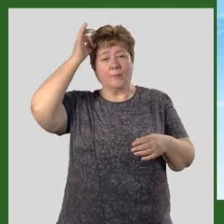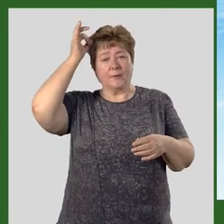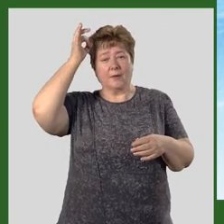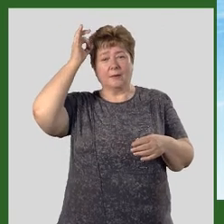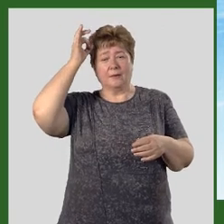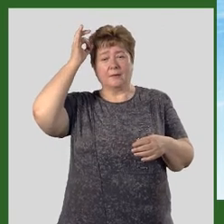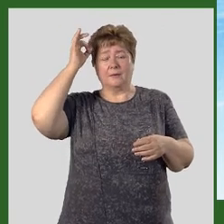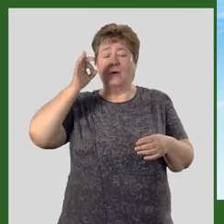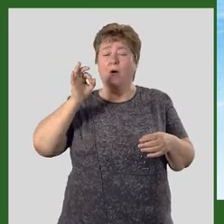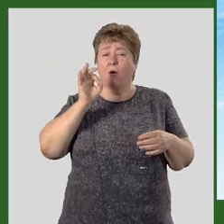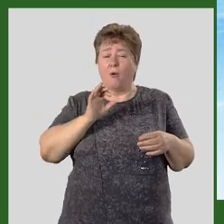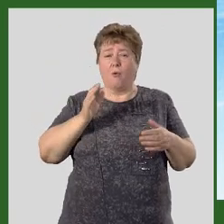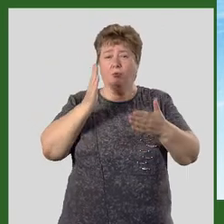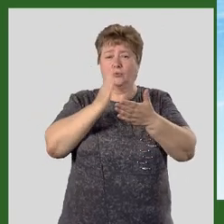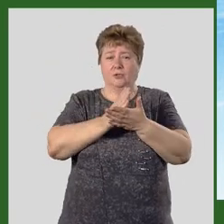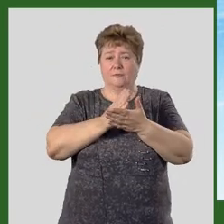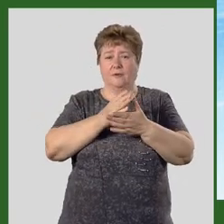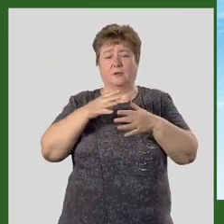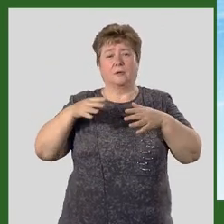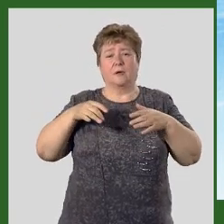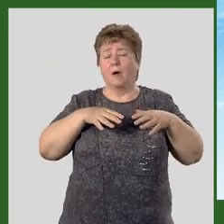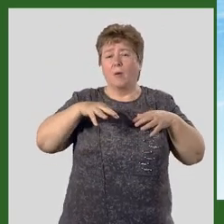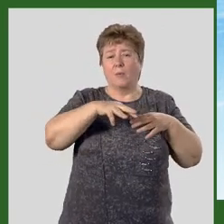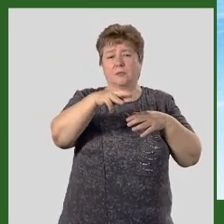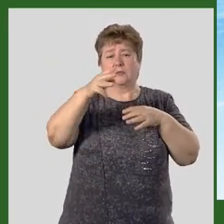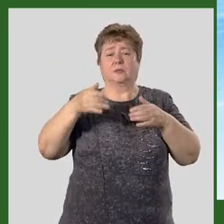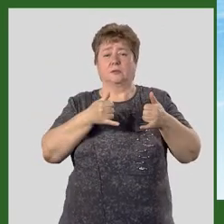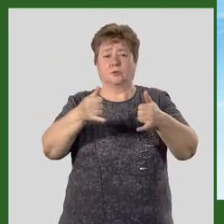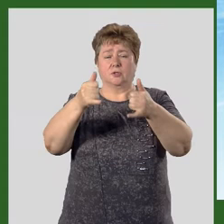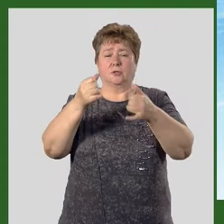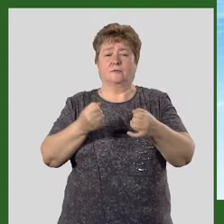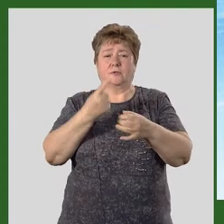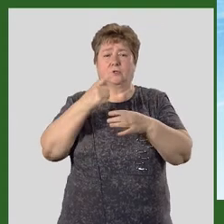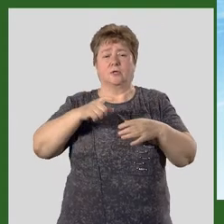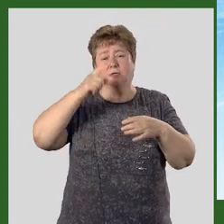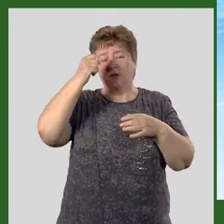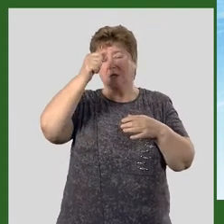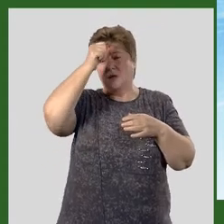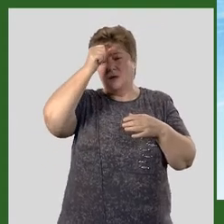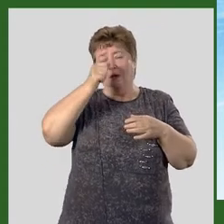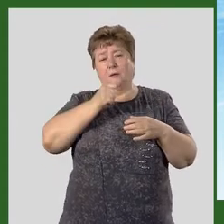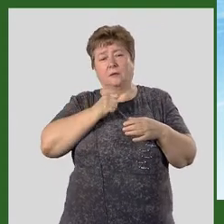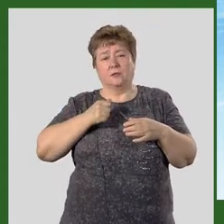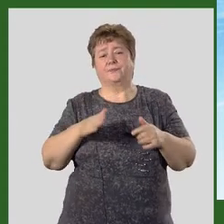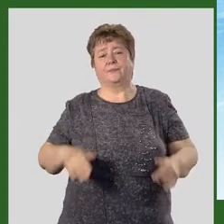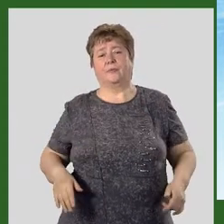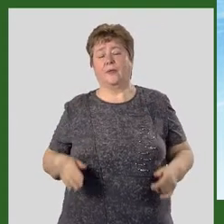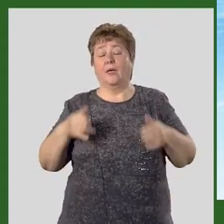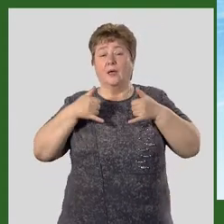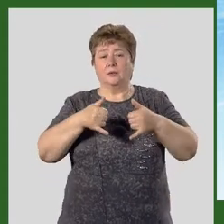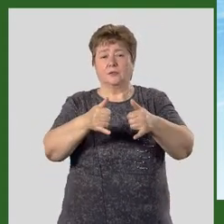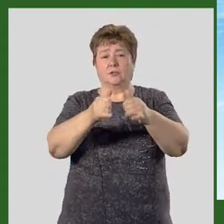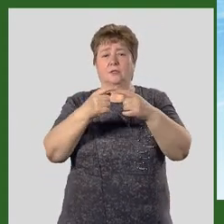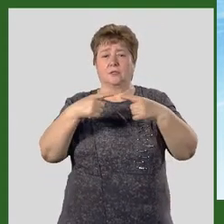упоминания о существовании морских течений встречаются у древнегреческих ученых.